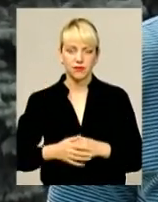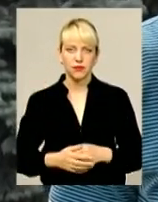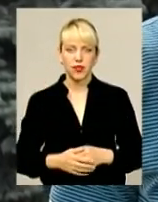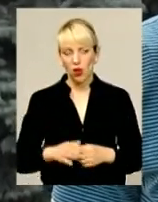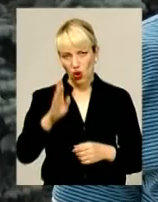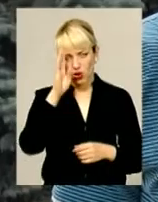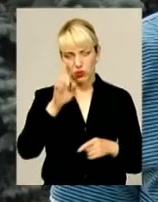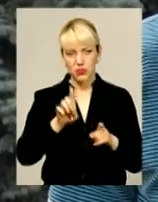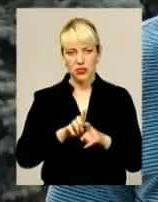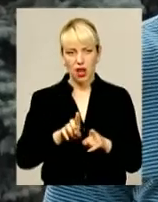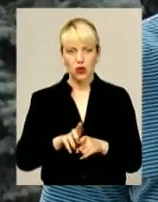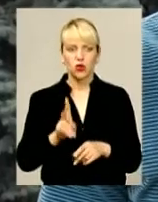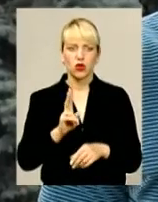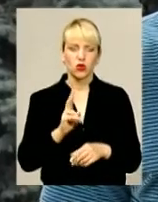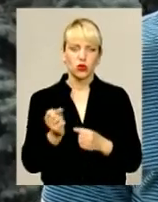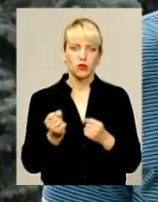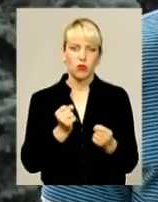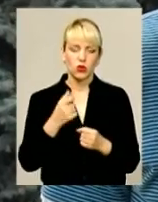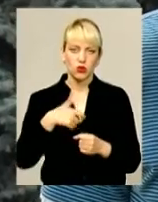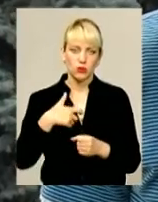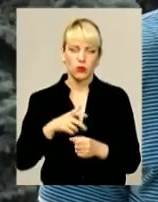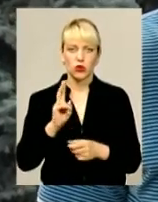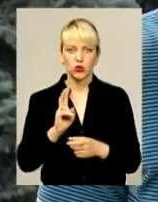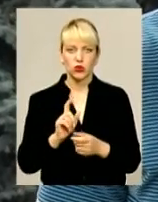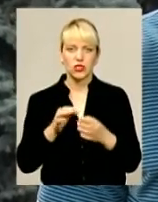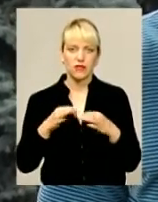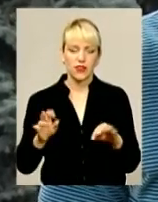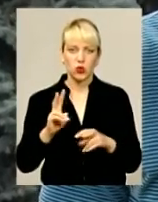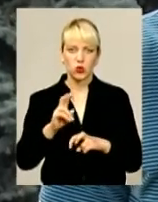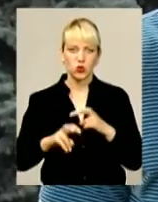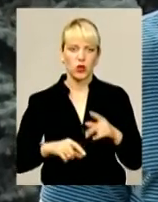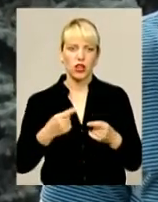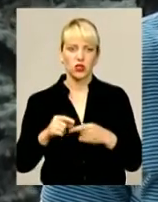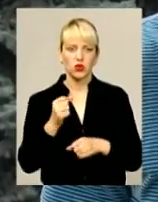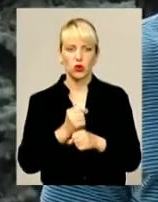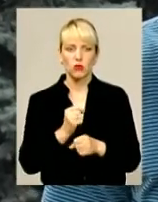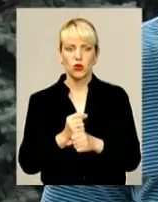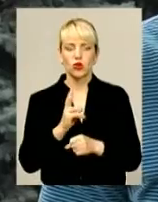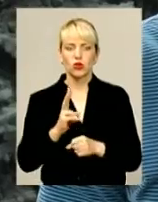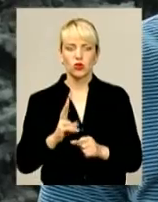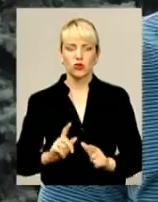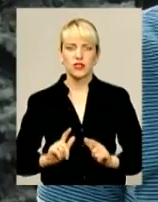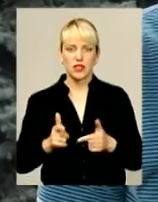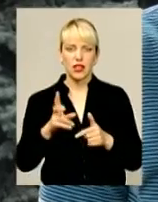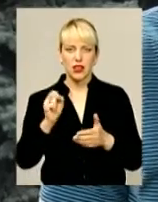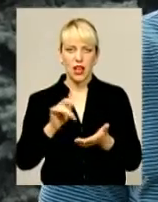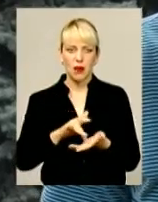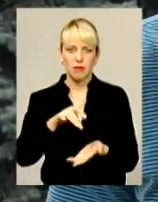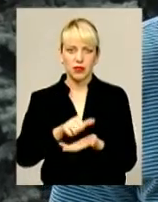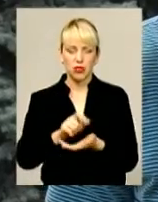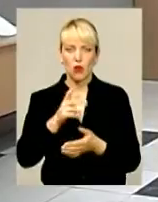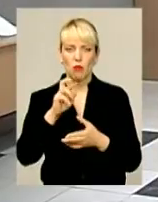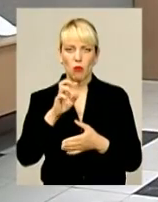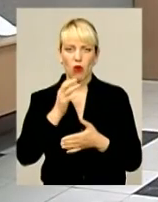Хлопці також, хтось бореться з собою, хтось звільняється, хтось шукає іншу роботу, хтось стоїть на біржу, бо просто немає